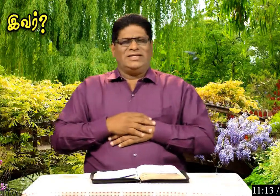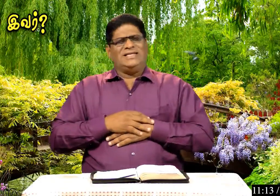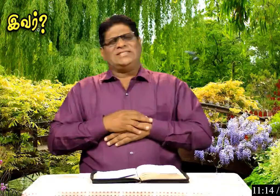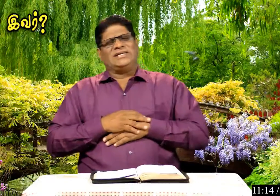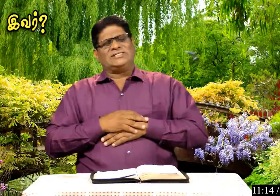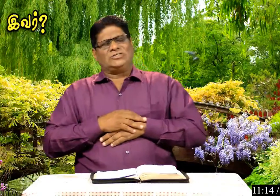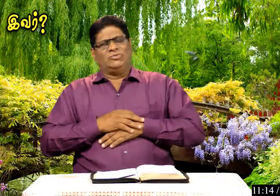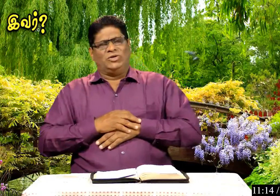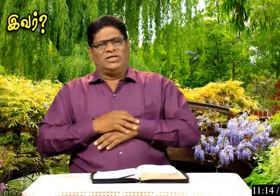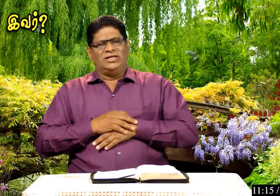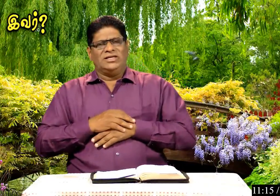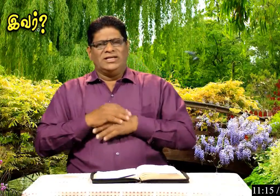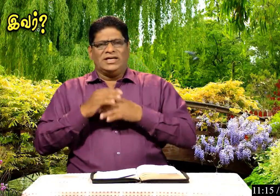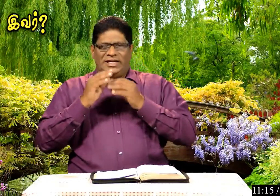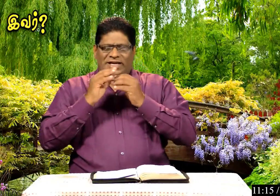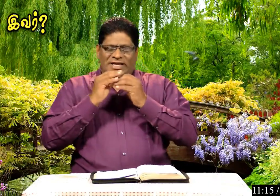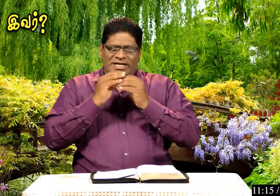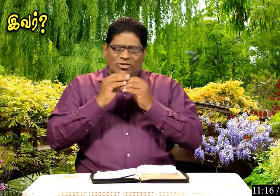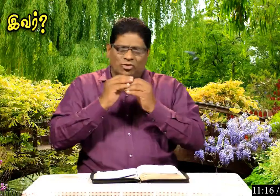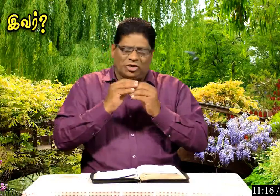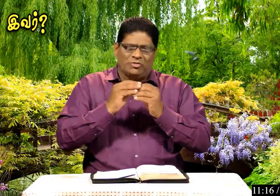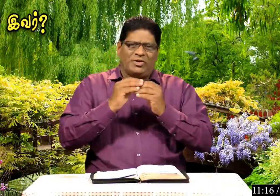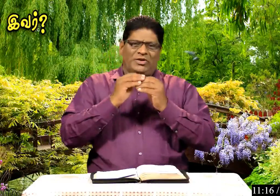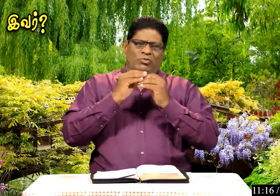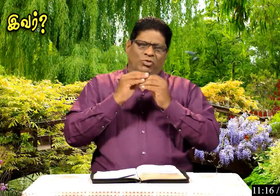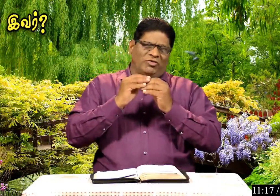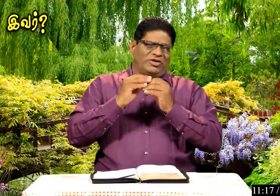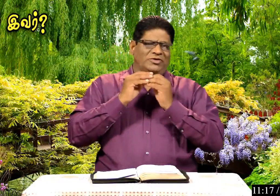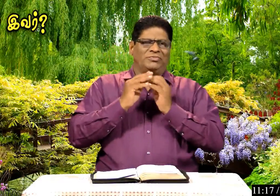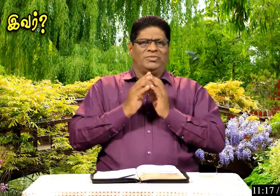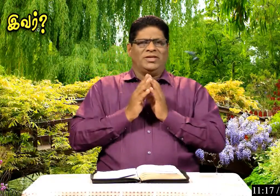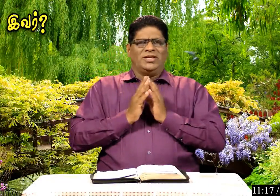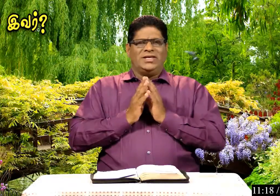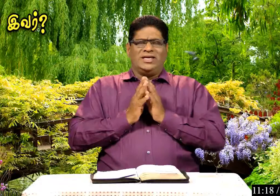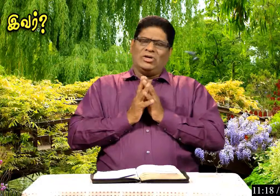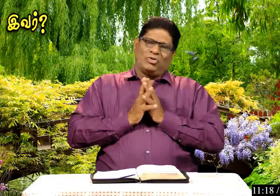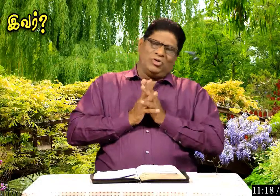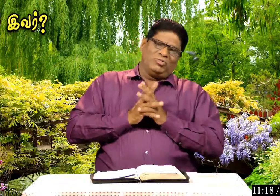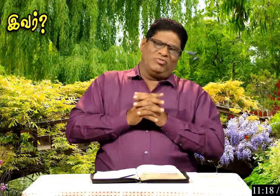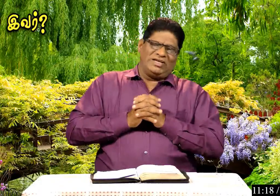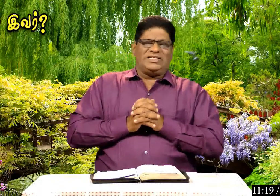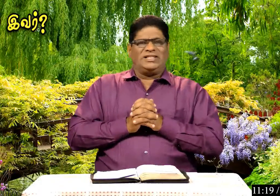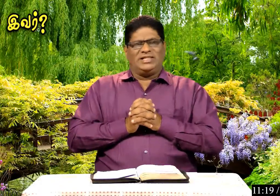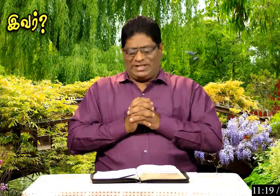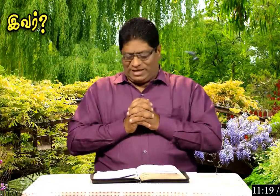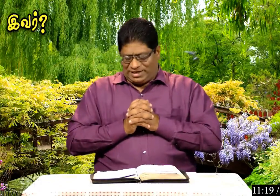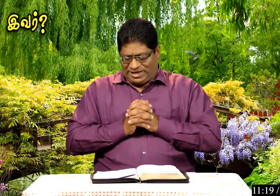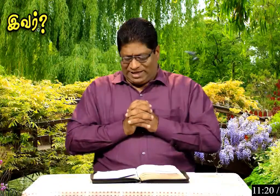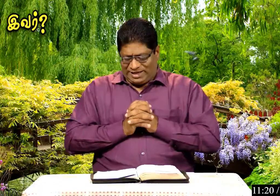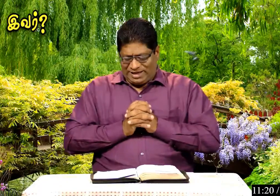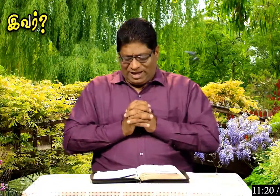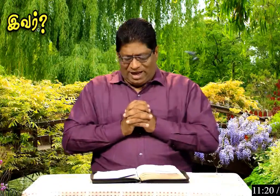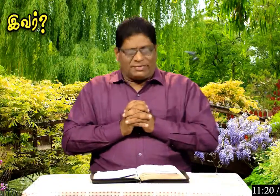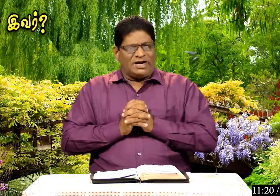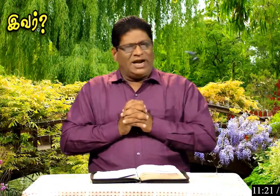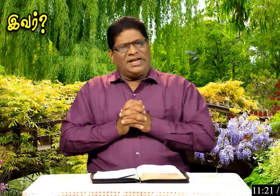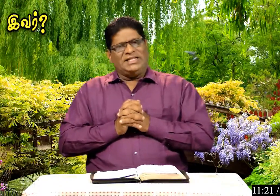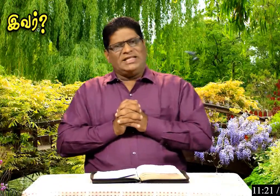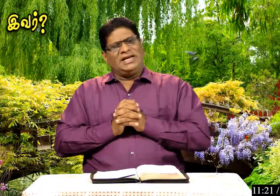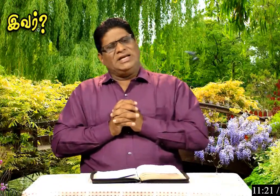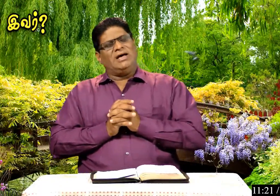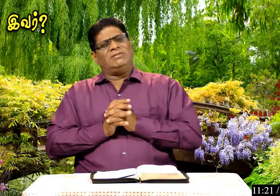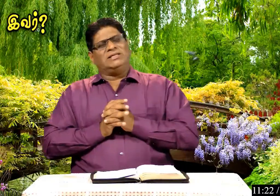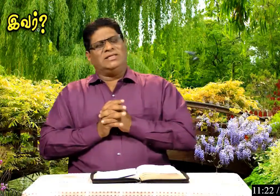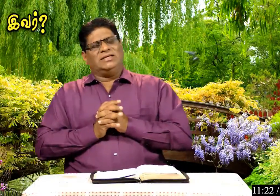2, இயேசு கிறிஸ்துவோடு நெருங்கிய தொடர்பையும் உறவையும் இந்த குடும்பம் வைத்திருந்ததினாலே அவர்கள்